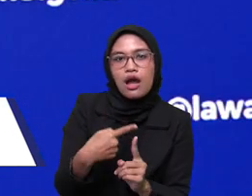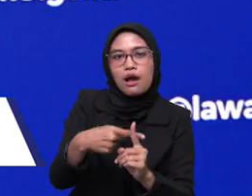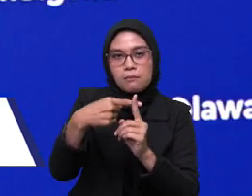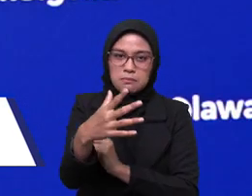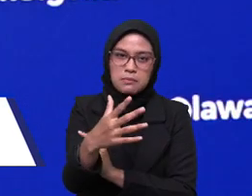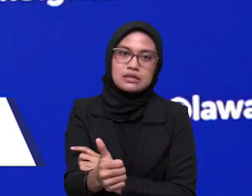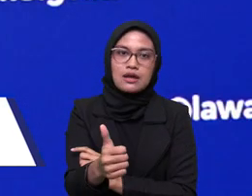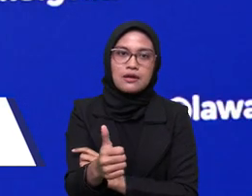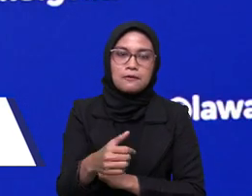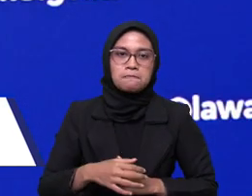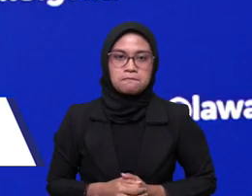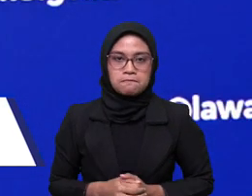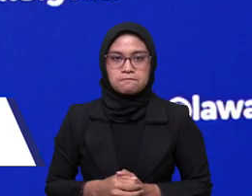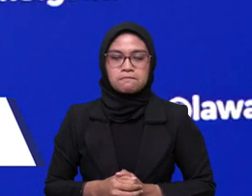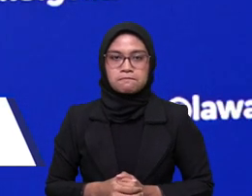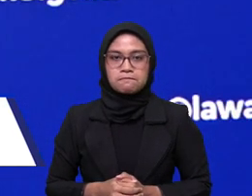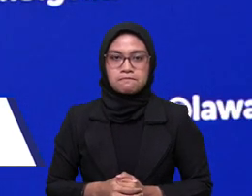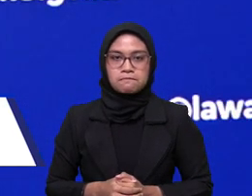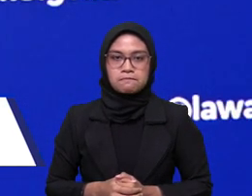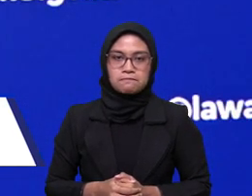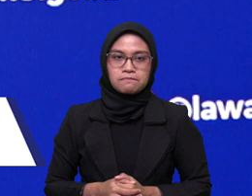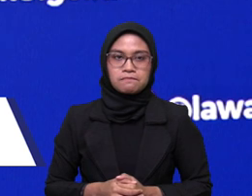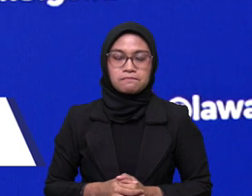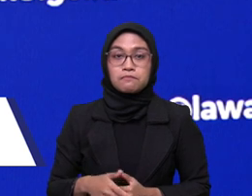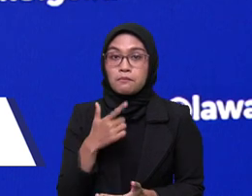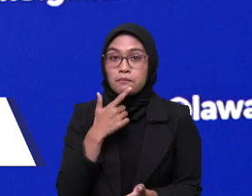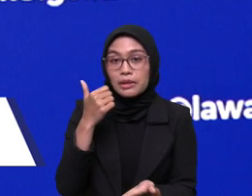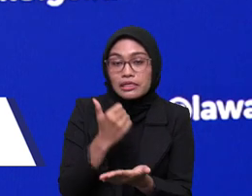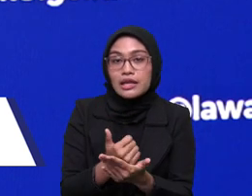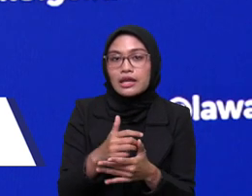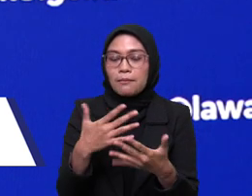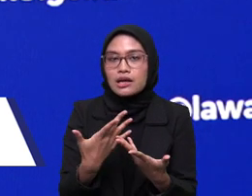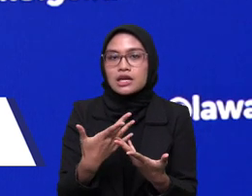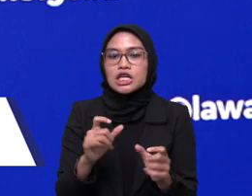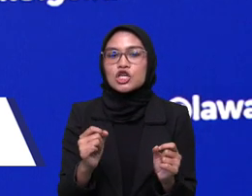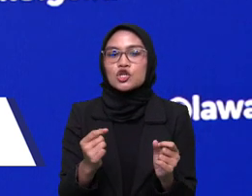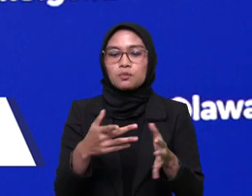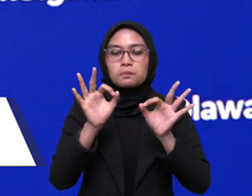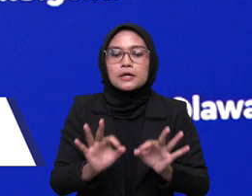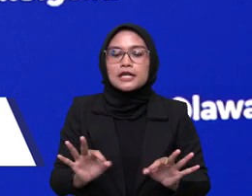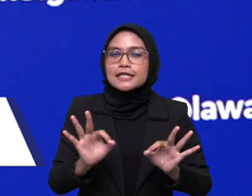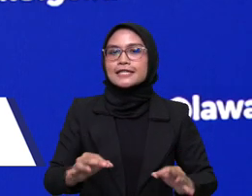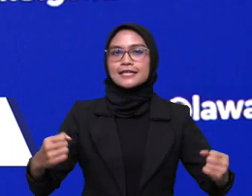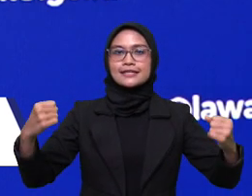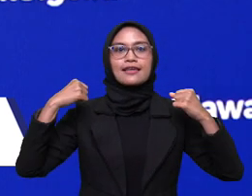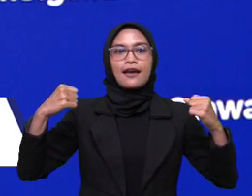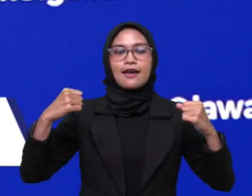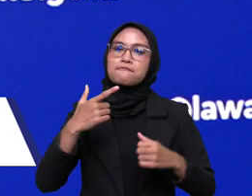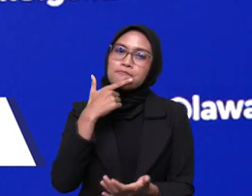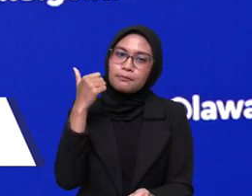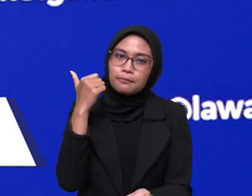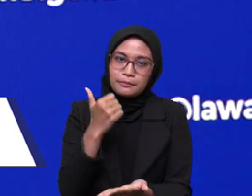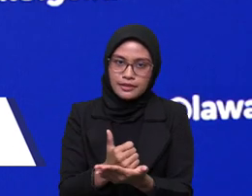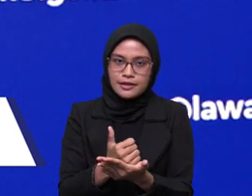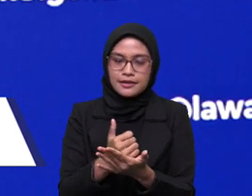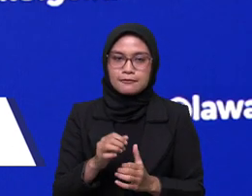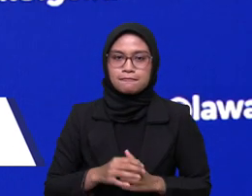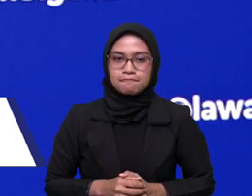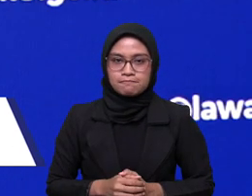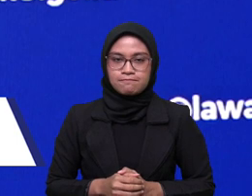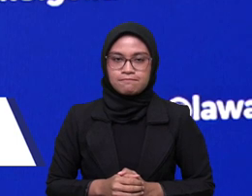saya kembali mengulang himbauan pentingnya menerapkan perilaku hidup bersih dan sehat diharapkan himbauan ini dapat